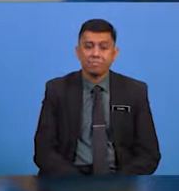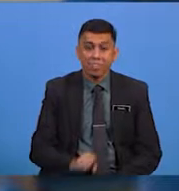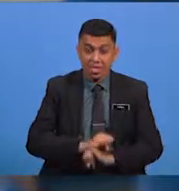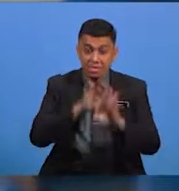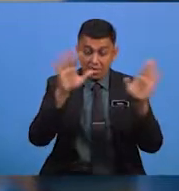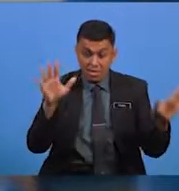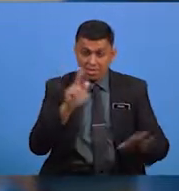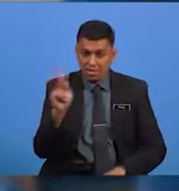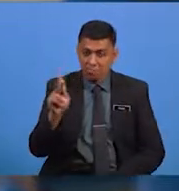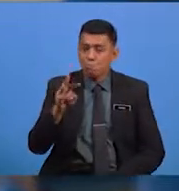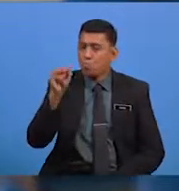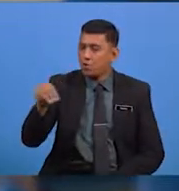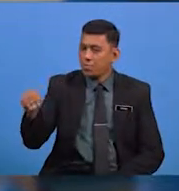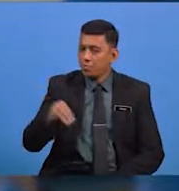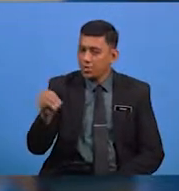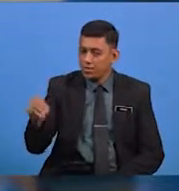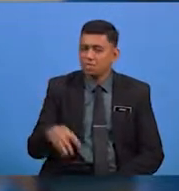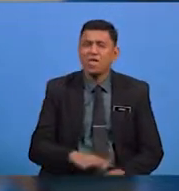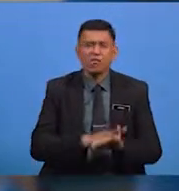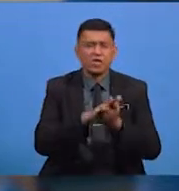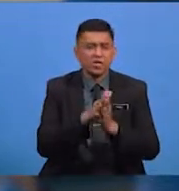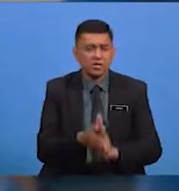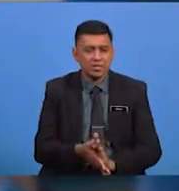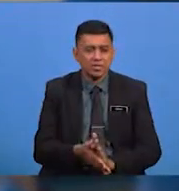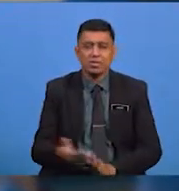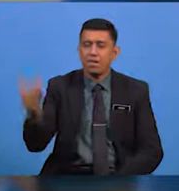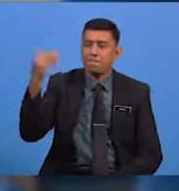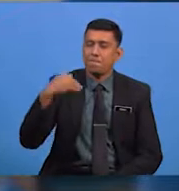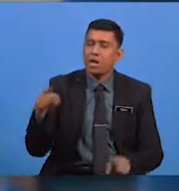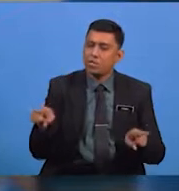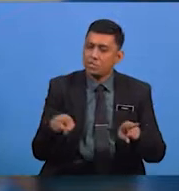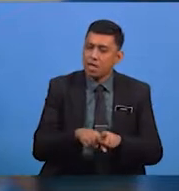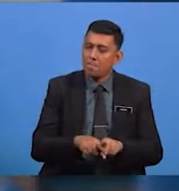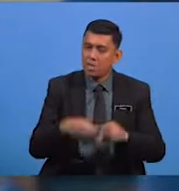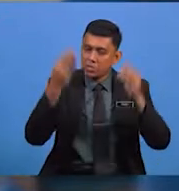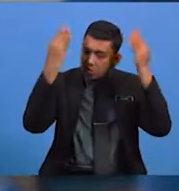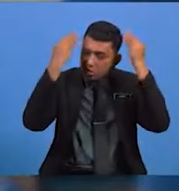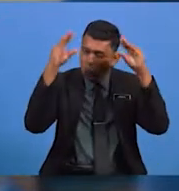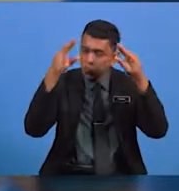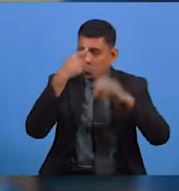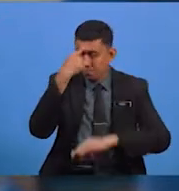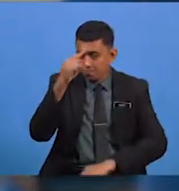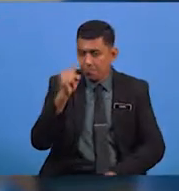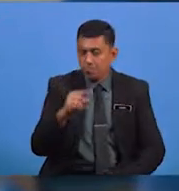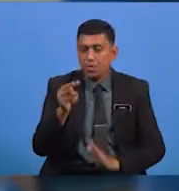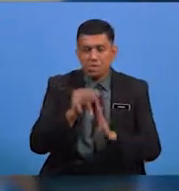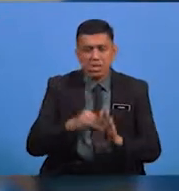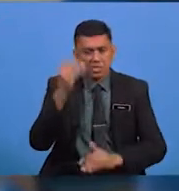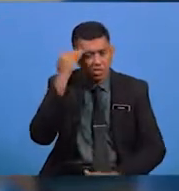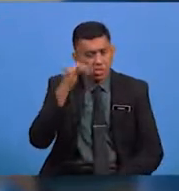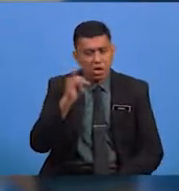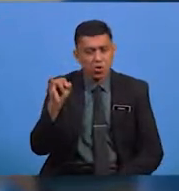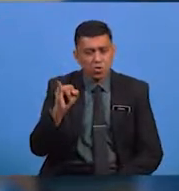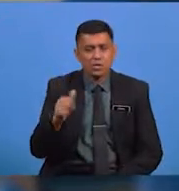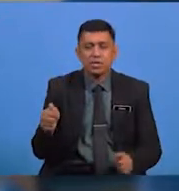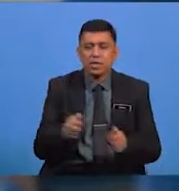Jelaskan murid-murid. Jadi, mari bersama cikgu untuk mengetahui